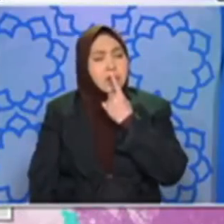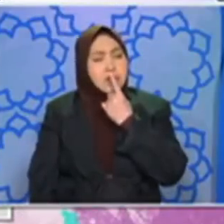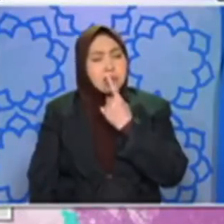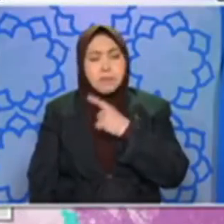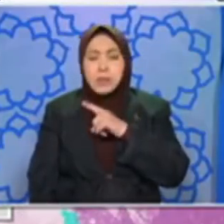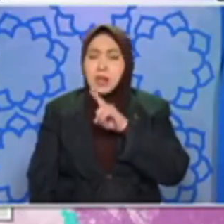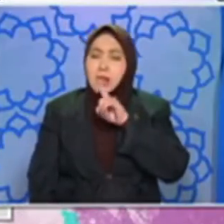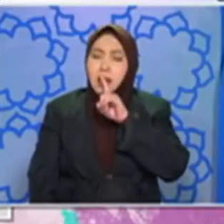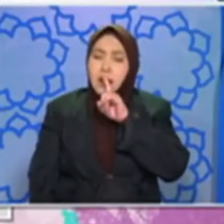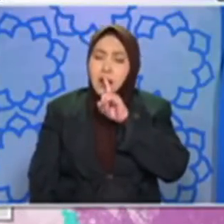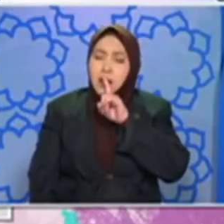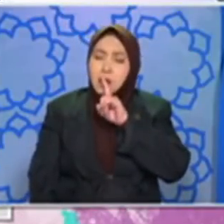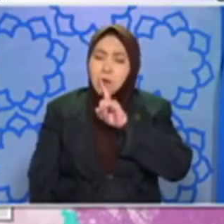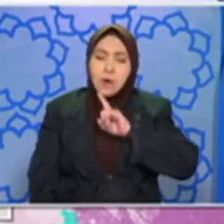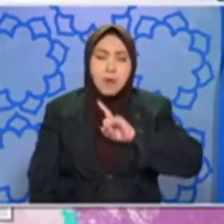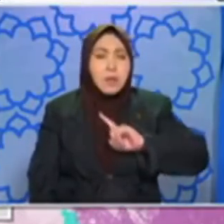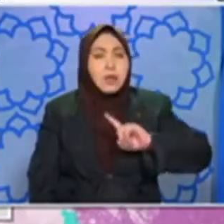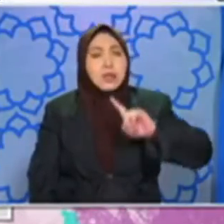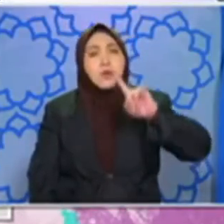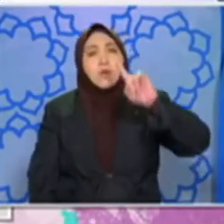الله الرحمن